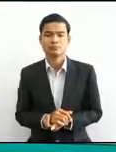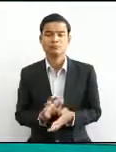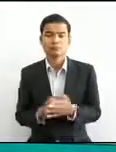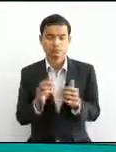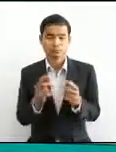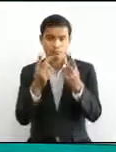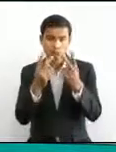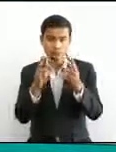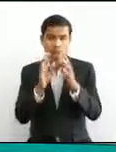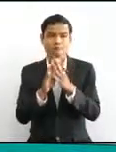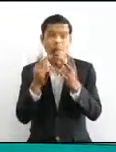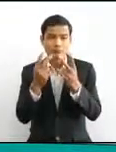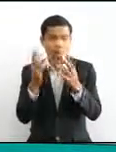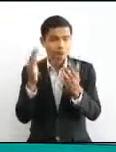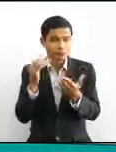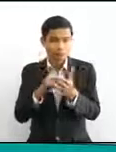cha lấy tiếng to từ ngọc nía